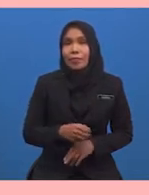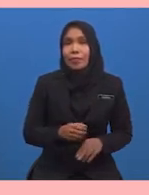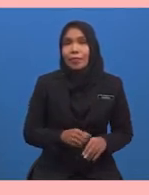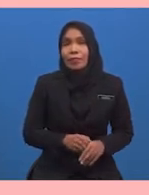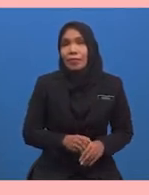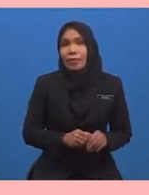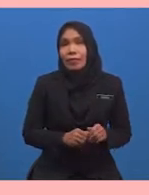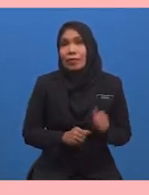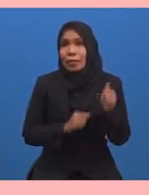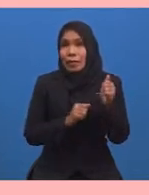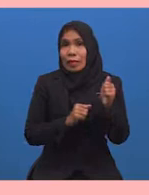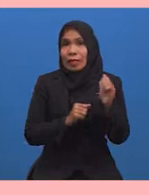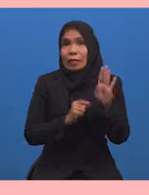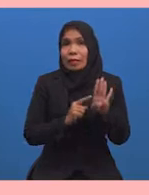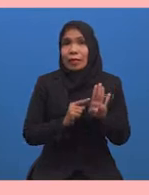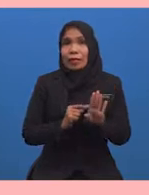Kinabatangan.